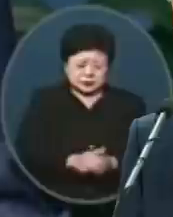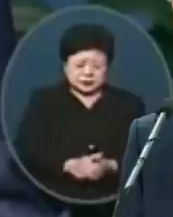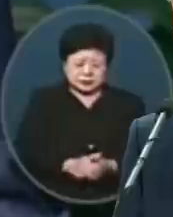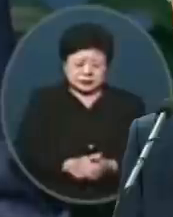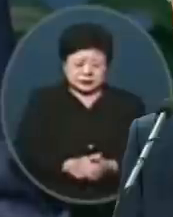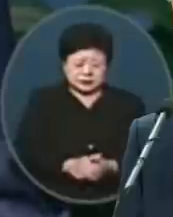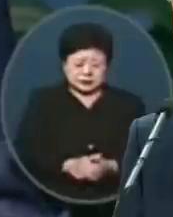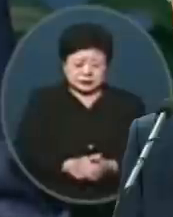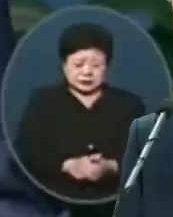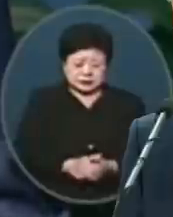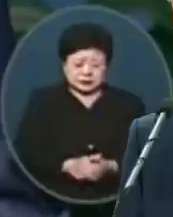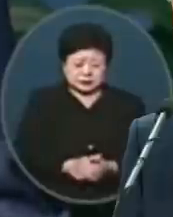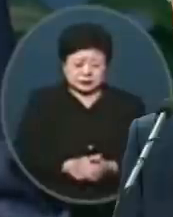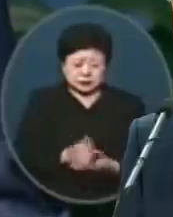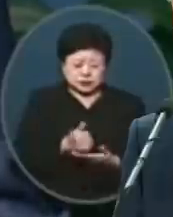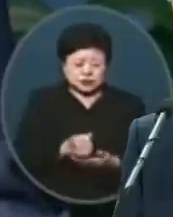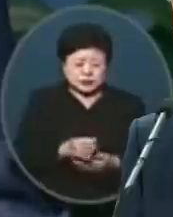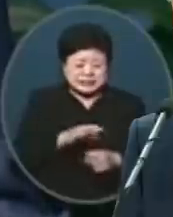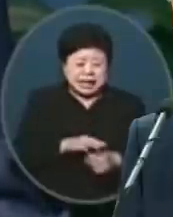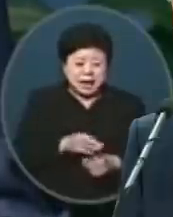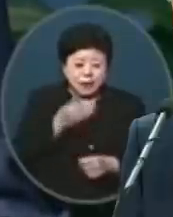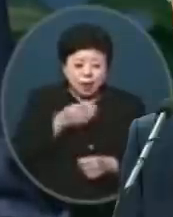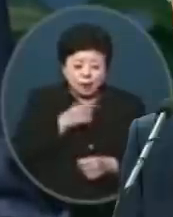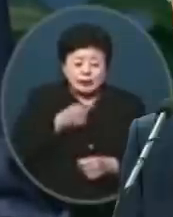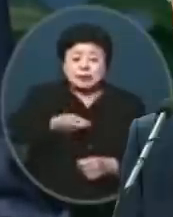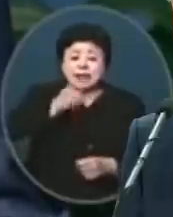주님의 살을 먹고 주님의 피를 마시고